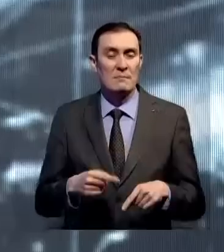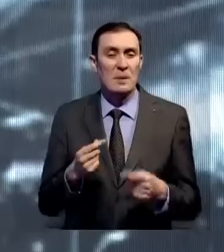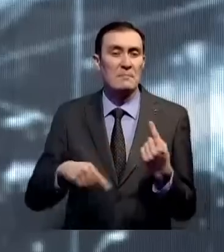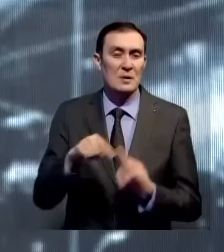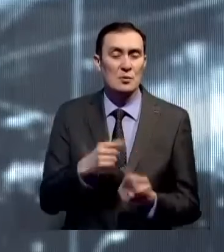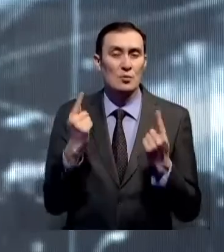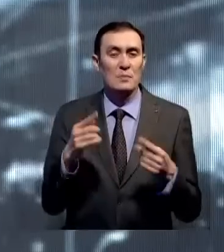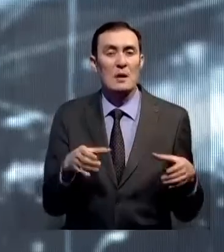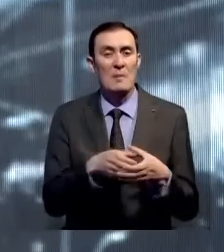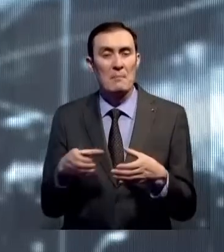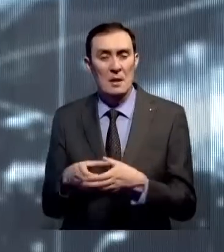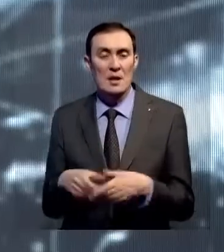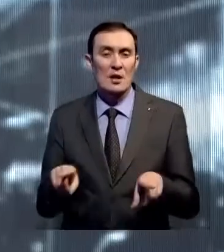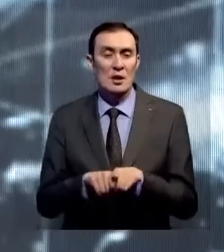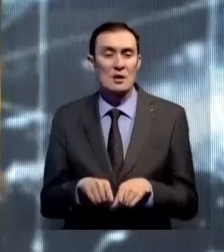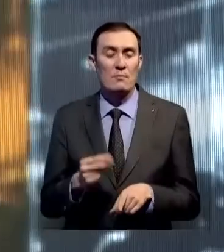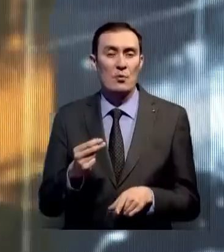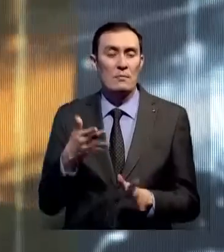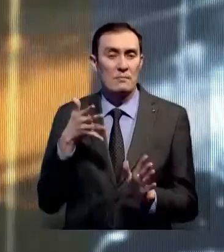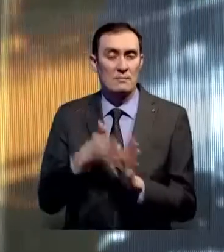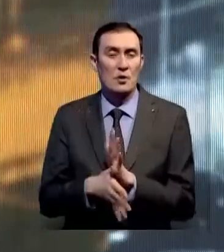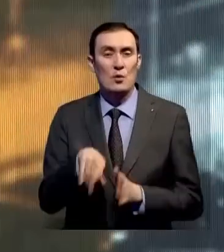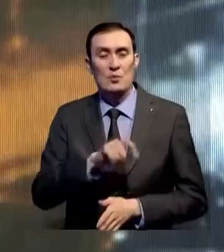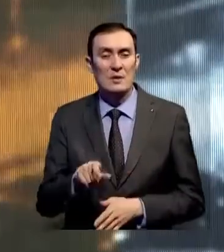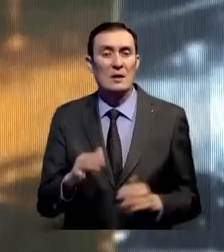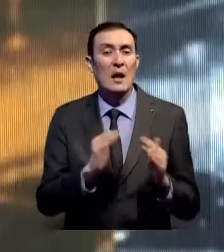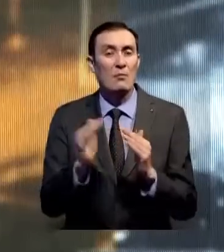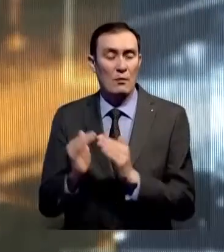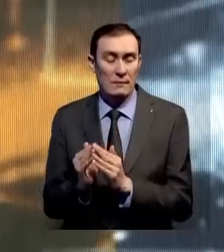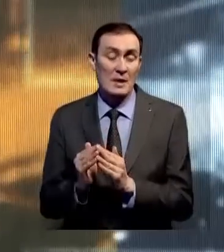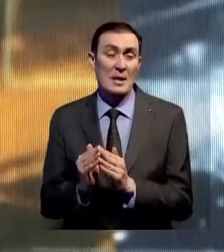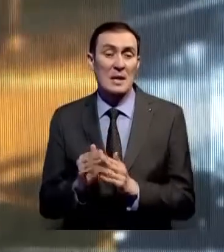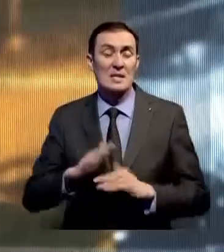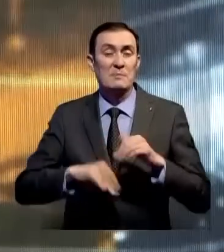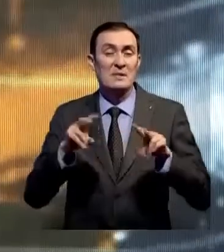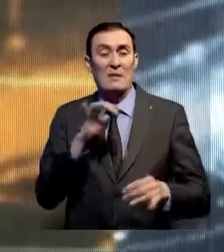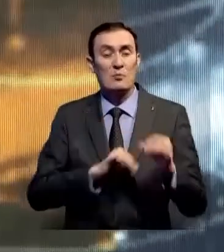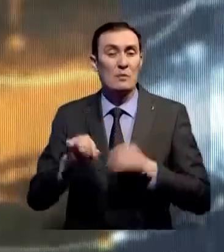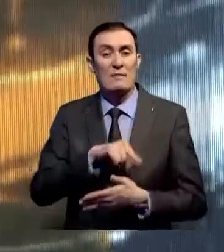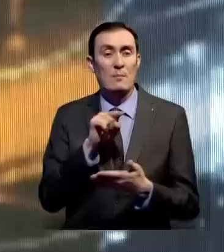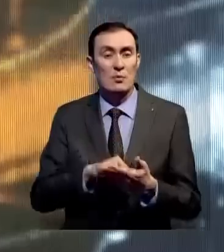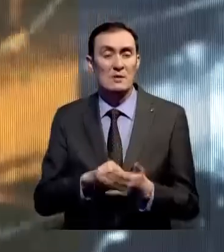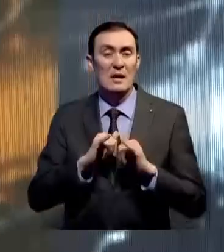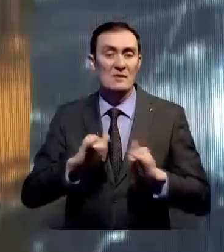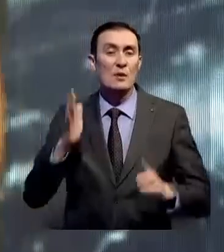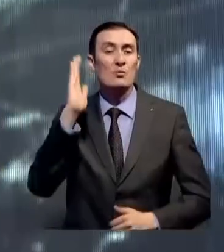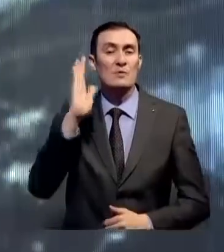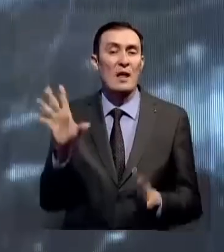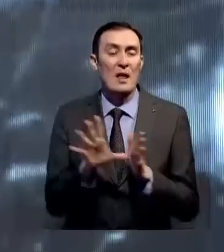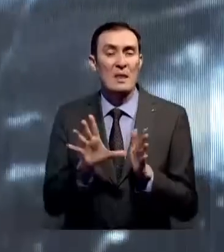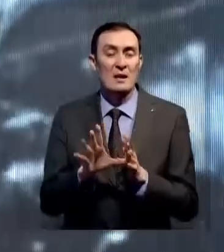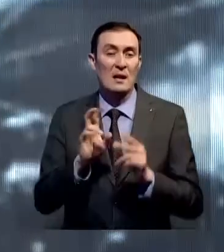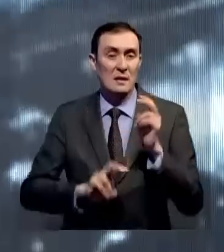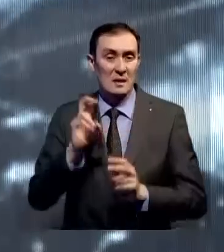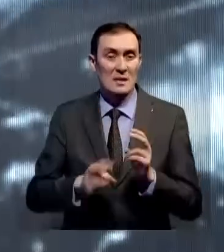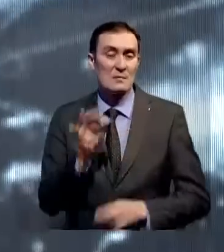по бизнесу крупнейших предприятий, так и по кошельку владельцев домохозяйств. Эксперты обсудили вопросы формирования будущего